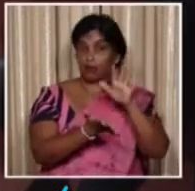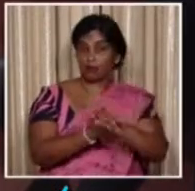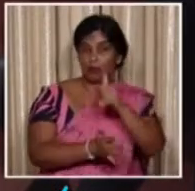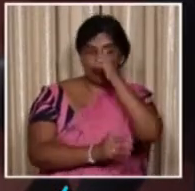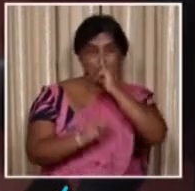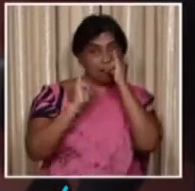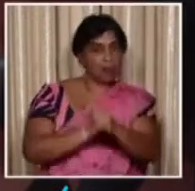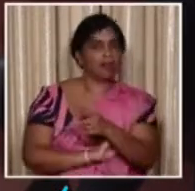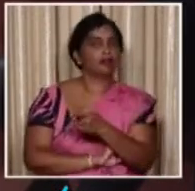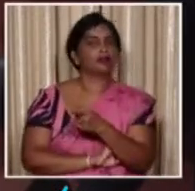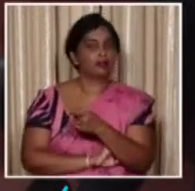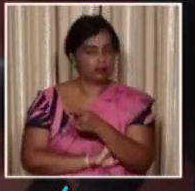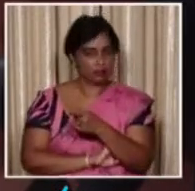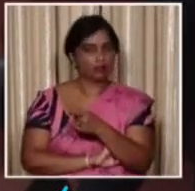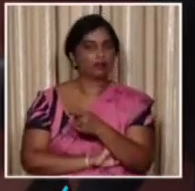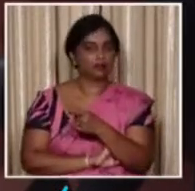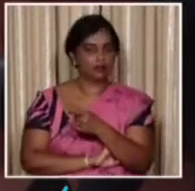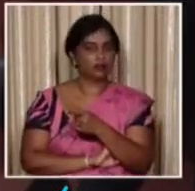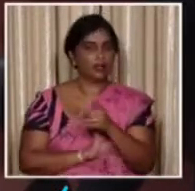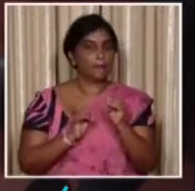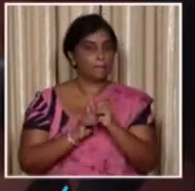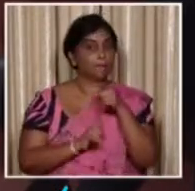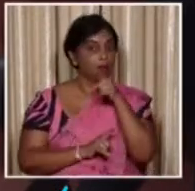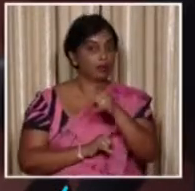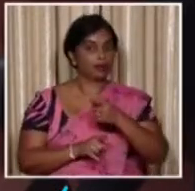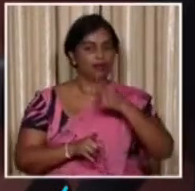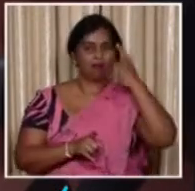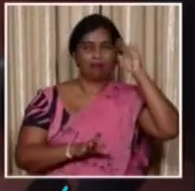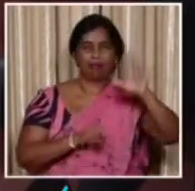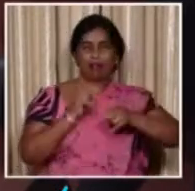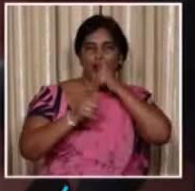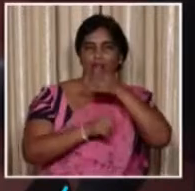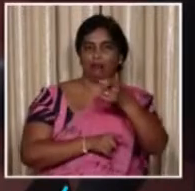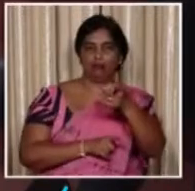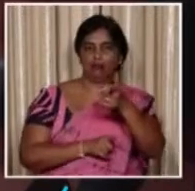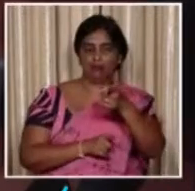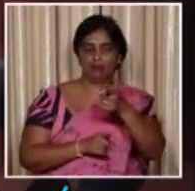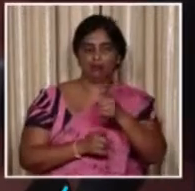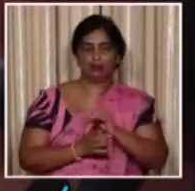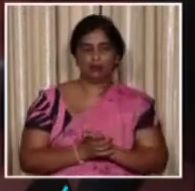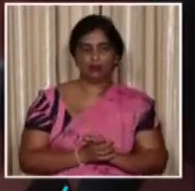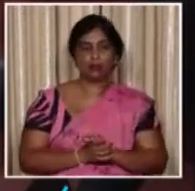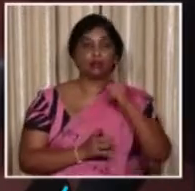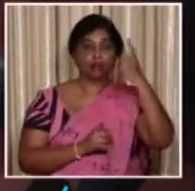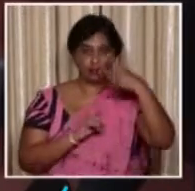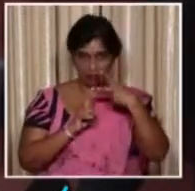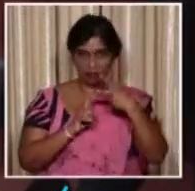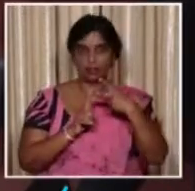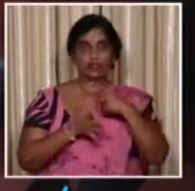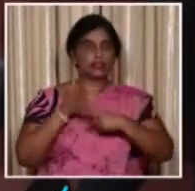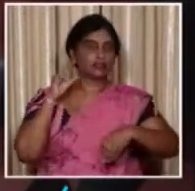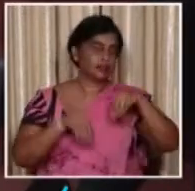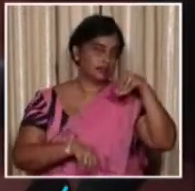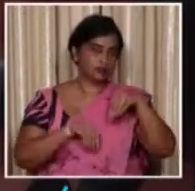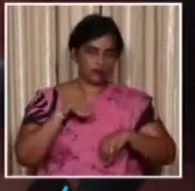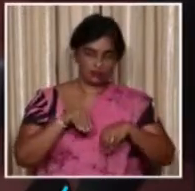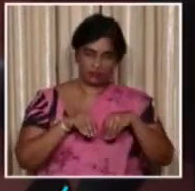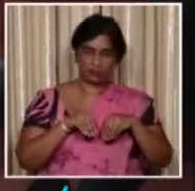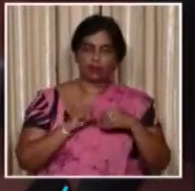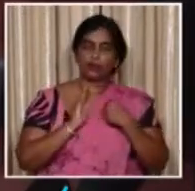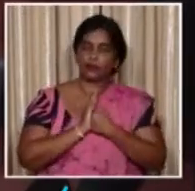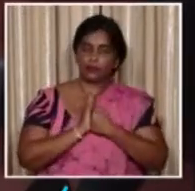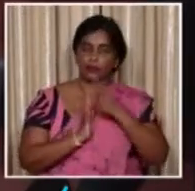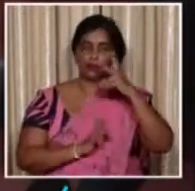කියලා මතක තියාගන්න. ප්‍රසන්න රණතුංගට එන විදිහට කටමැද දොඩවන්න එපා කියන්නේ මෙතන. දෙවනි කරුණ මේ ඡන්දය පිළිබඳව ගරු